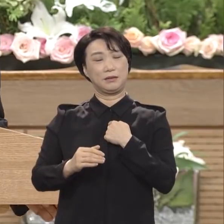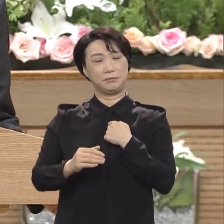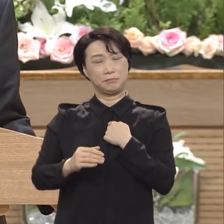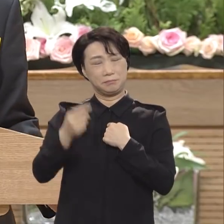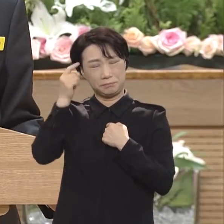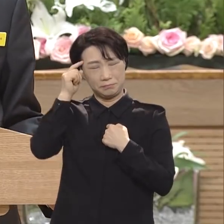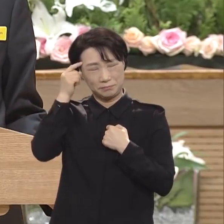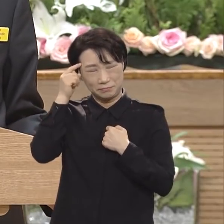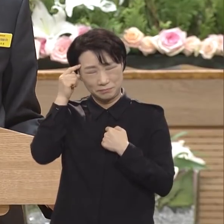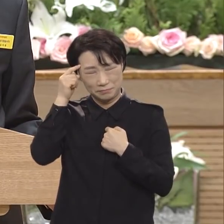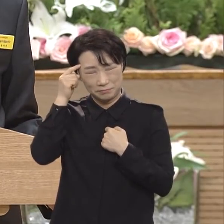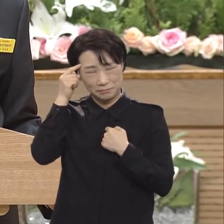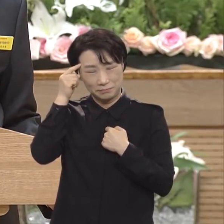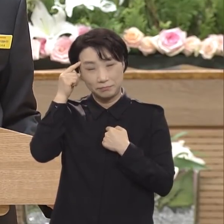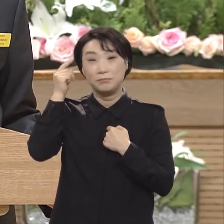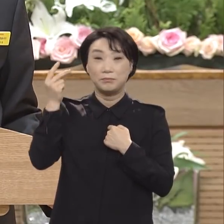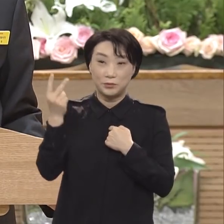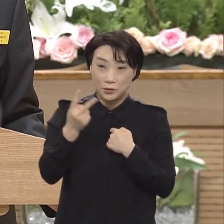꼼꼼히 생각하고